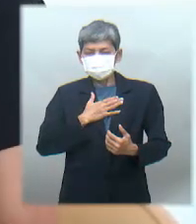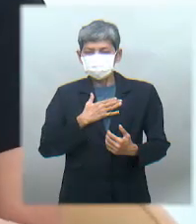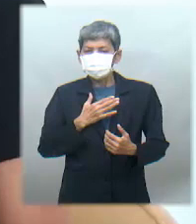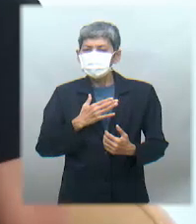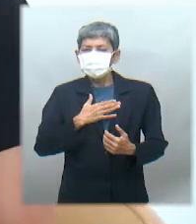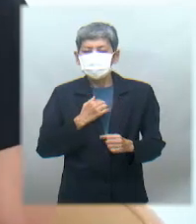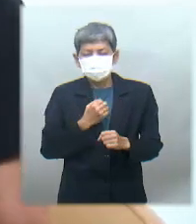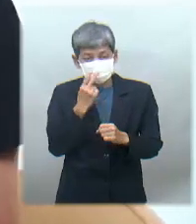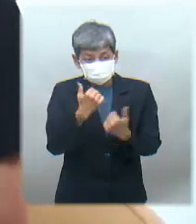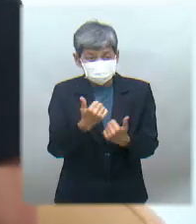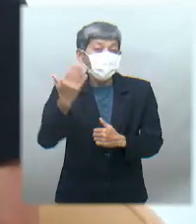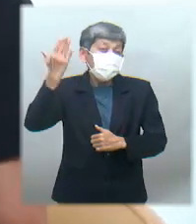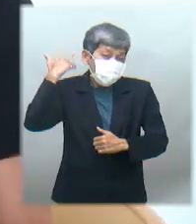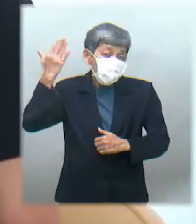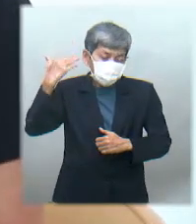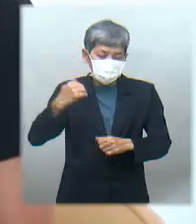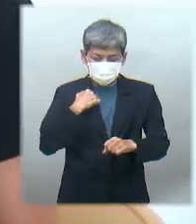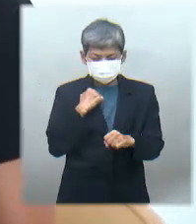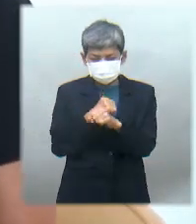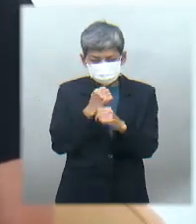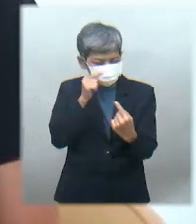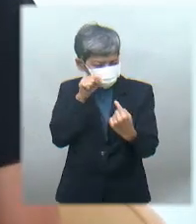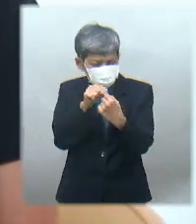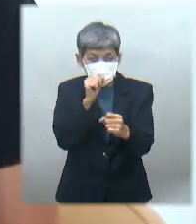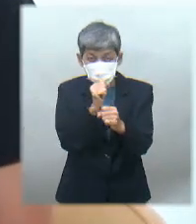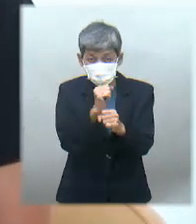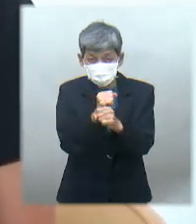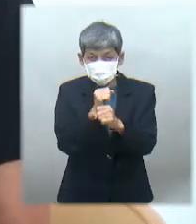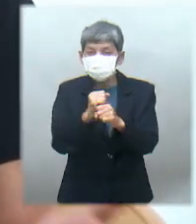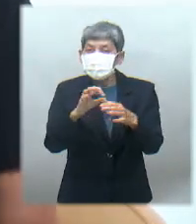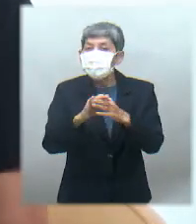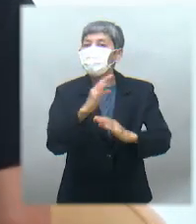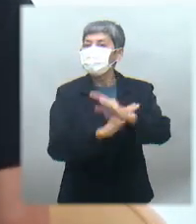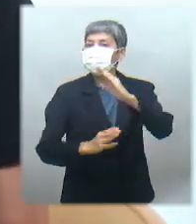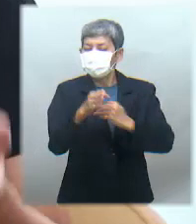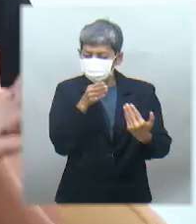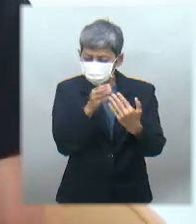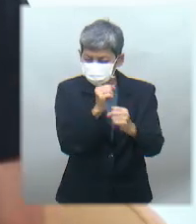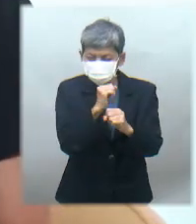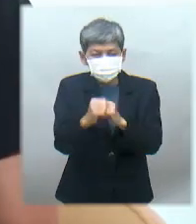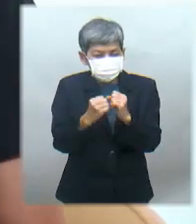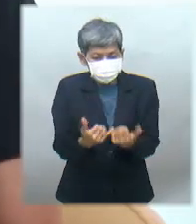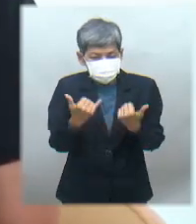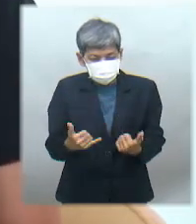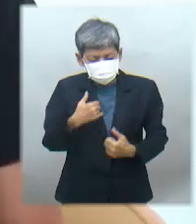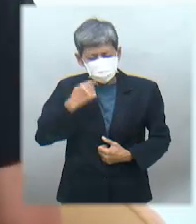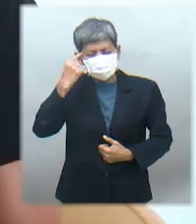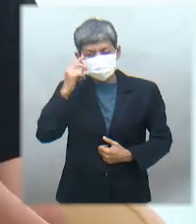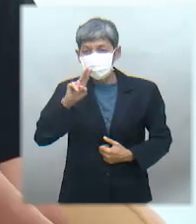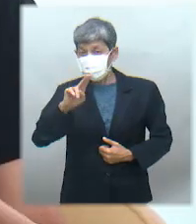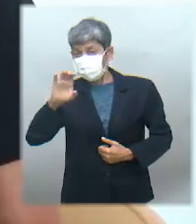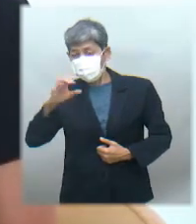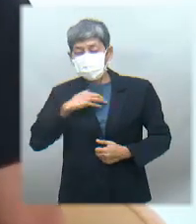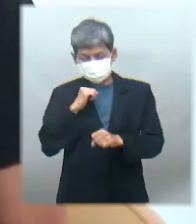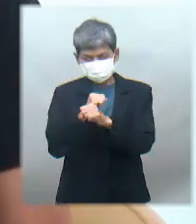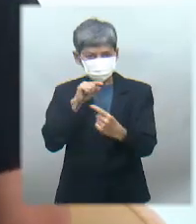าต้ยมเราวาที่ผ่านมาสิ่ทเรา FOCUS คือเรา FOCUS ใน PART KONGิการแต่ปีเนีก็ต้องเห VWOCAT เราพยายามเหม